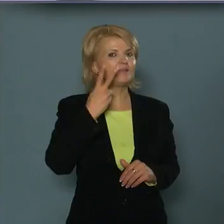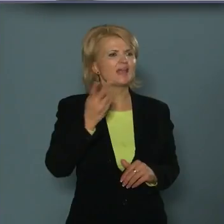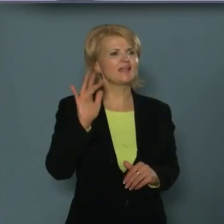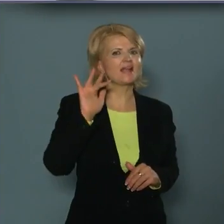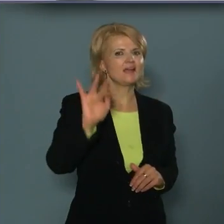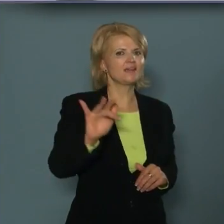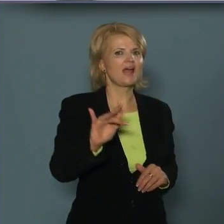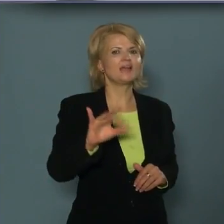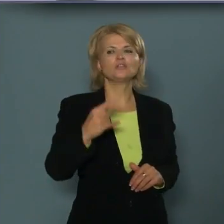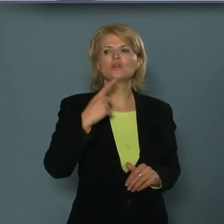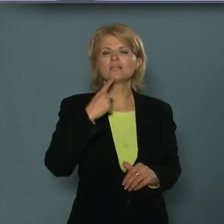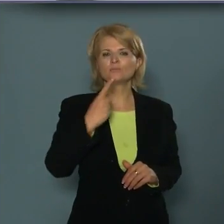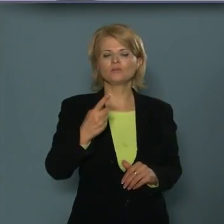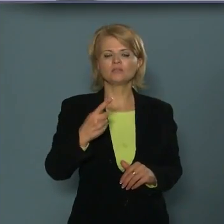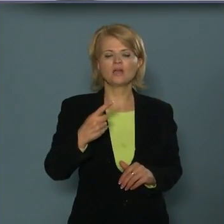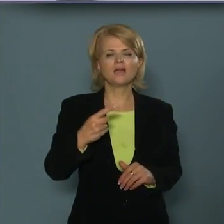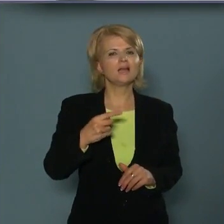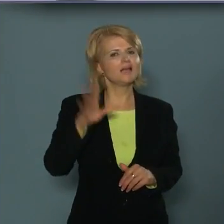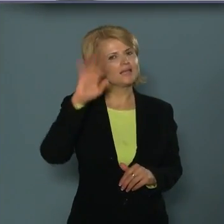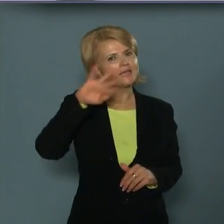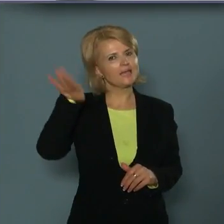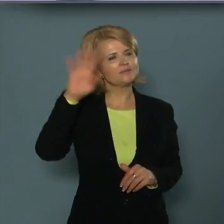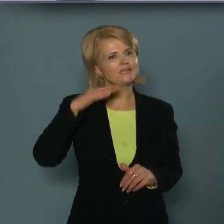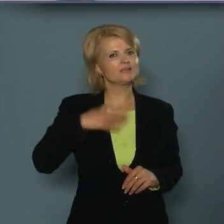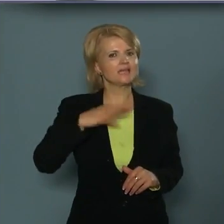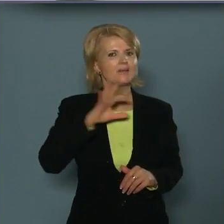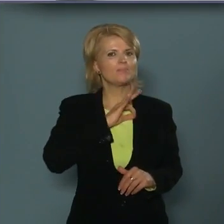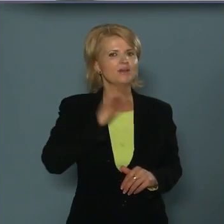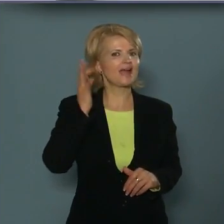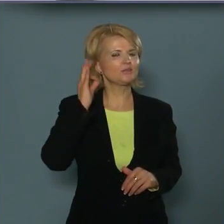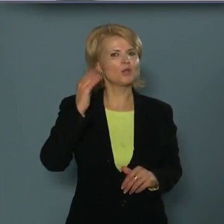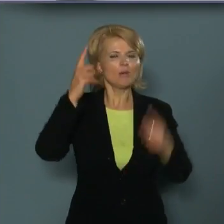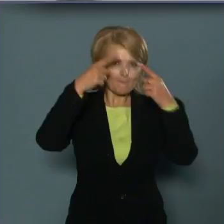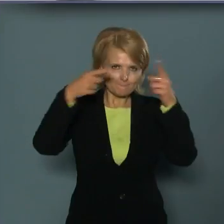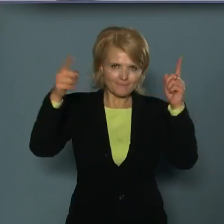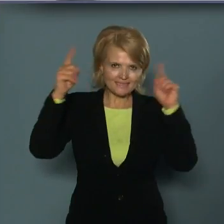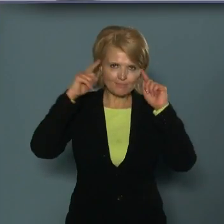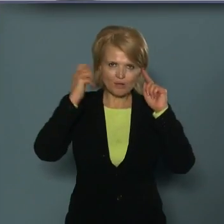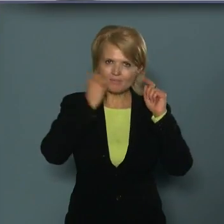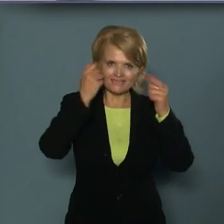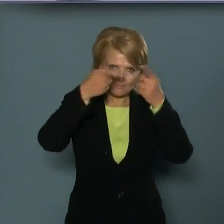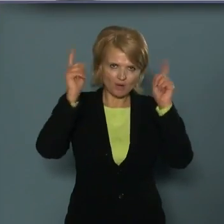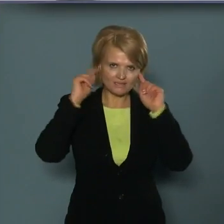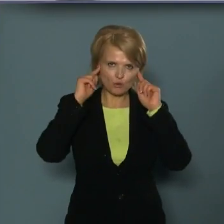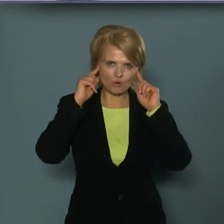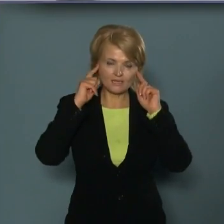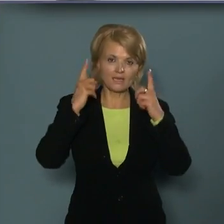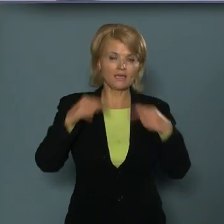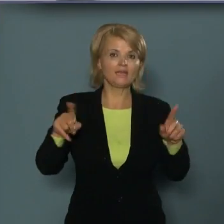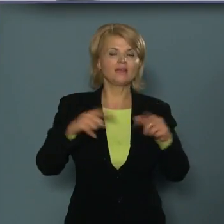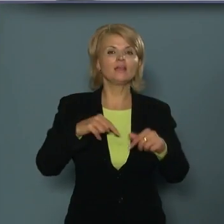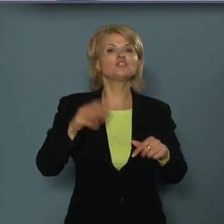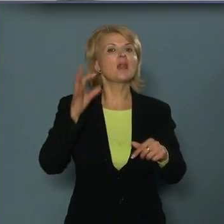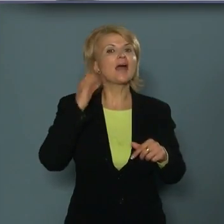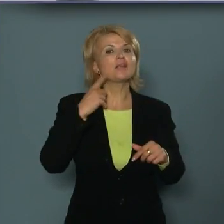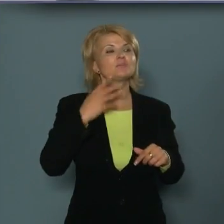rá, és azt mondta, hogy hát képzeld el az én barátnőm, aki a Mici Mackót énekli, és a kislány az vállatont,